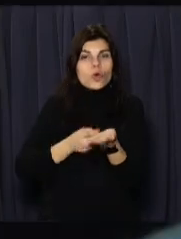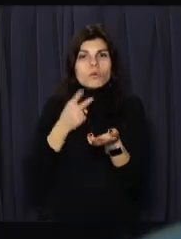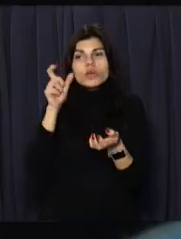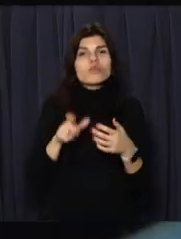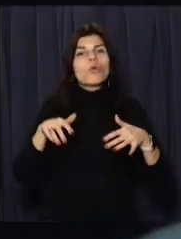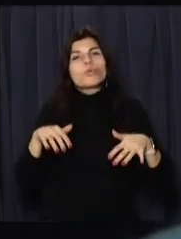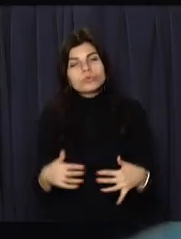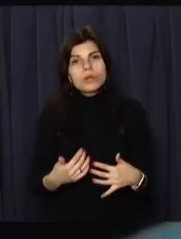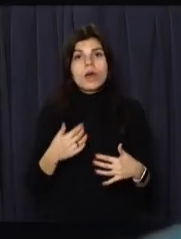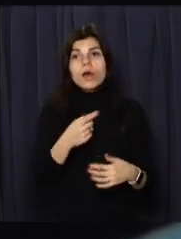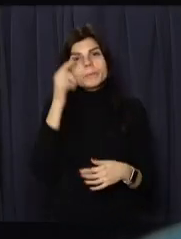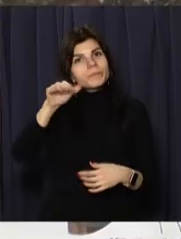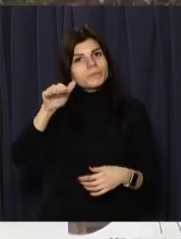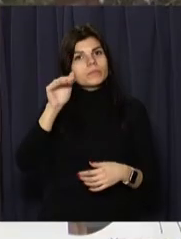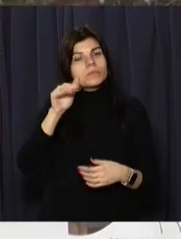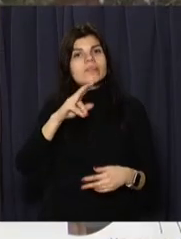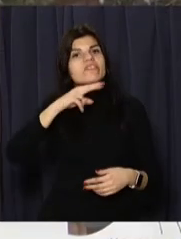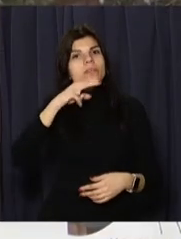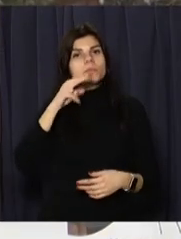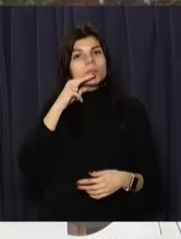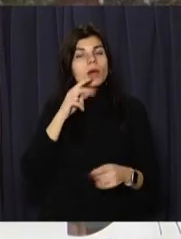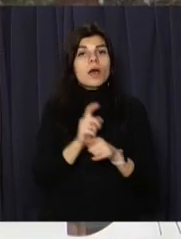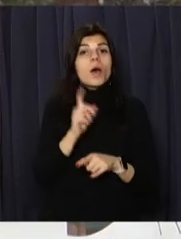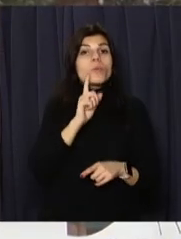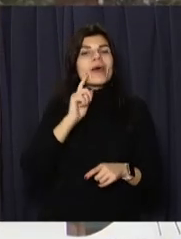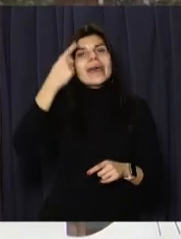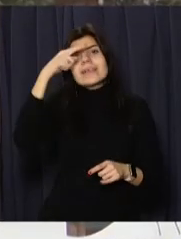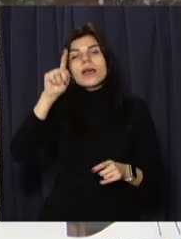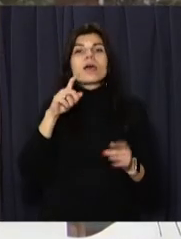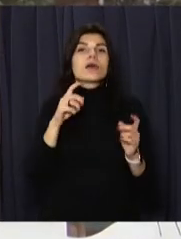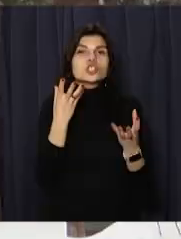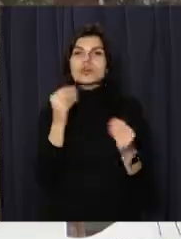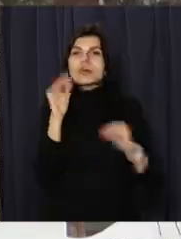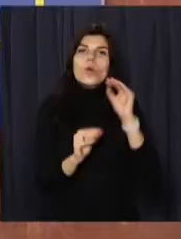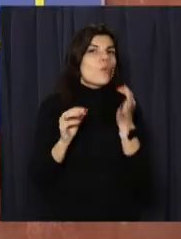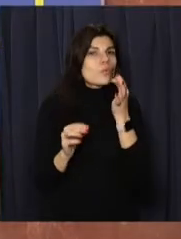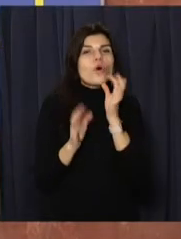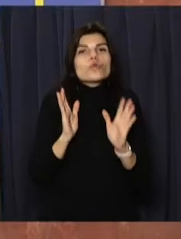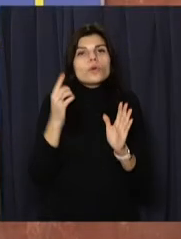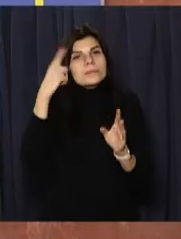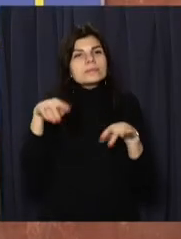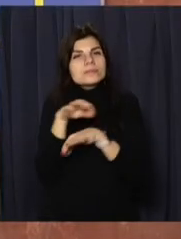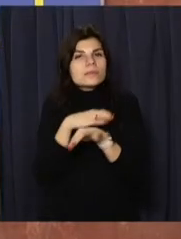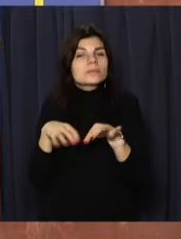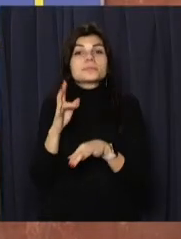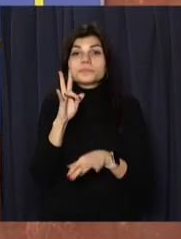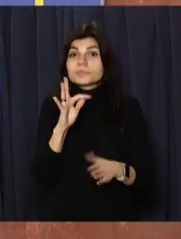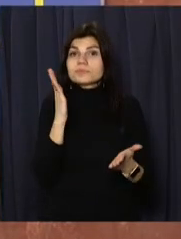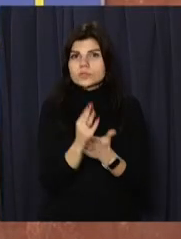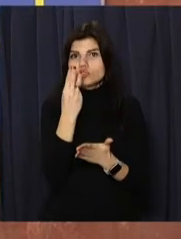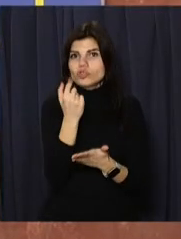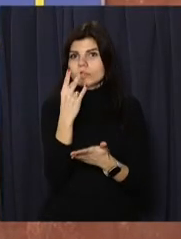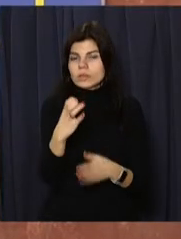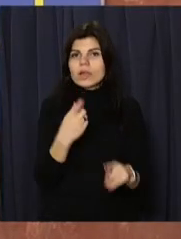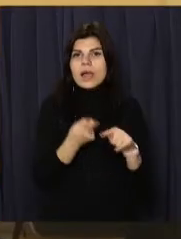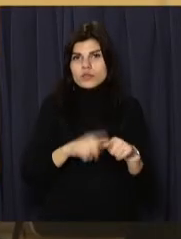втоми і можуть призвести до ДТП. Однак ця ідея поки тільки проєкт, зазначають на міській станції юних техніків. Проте є всі шанси